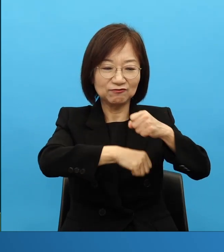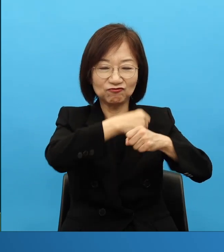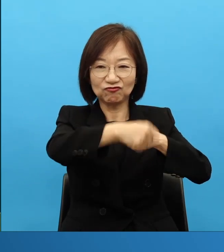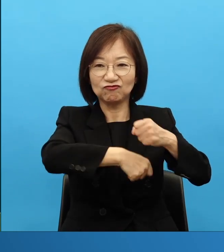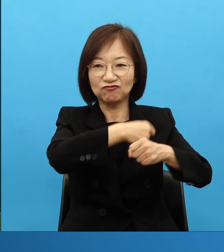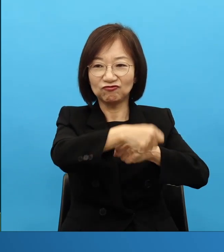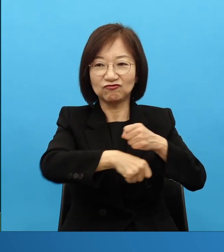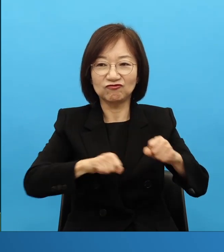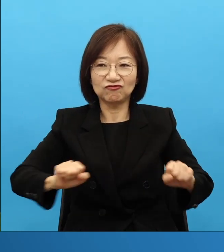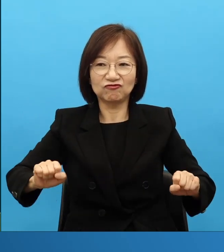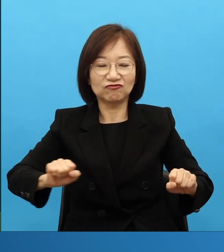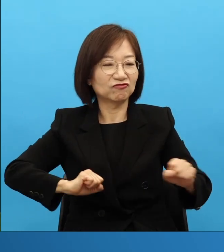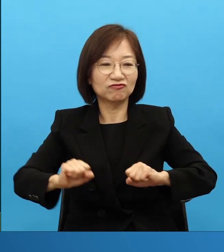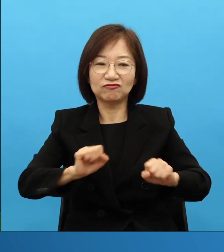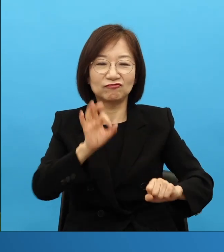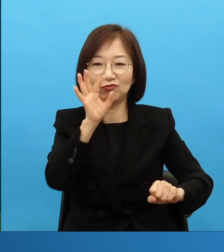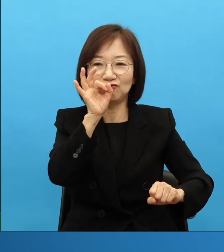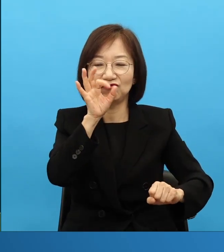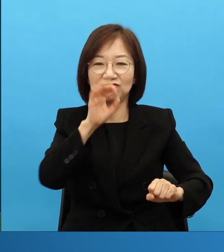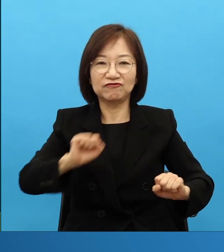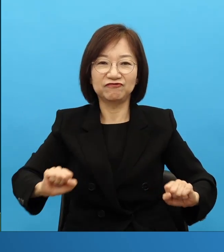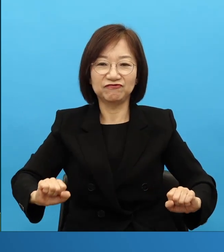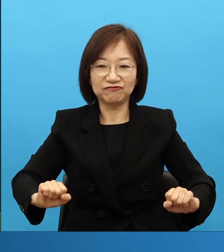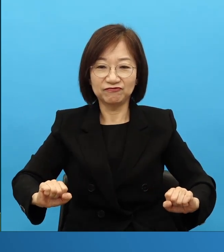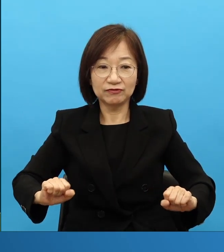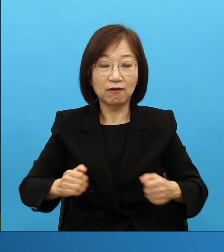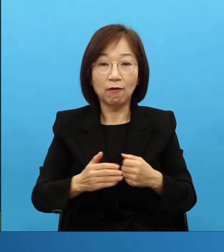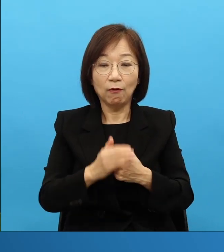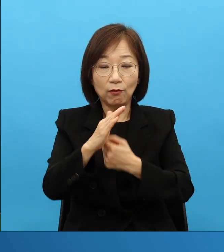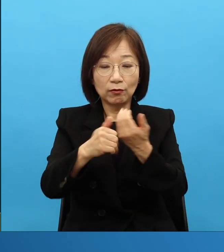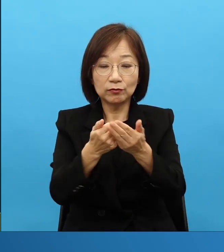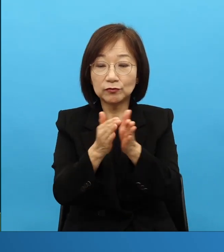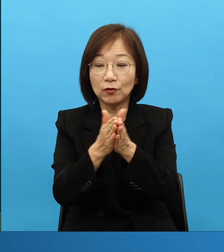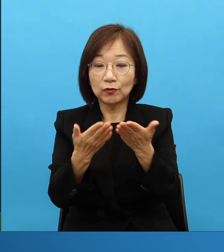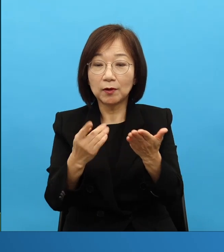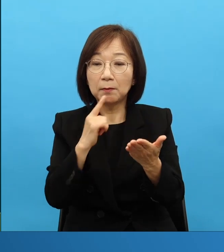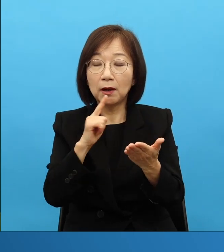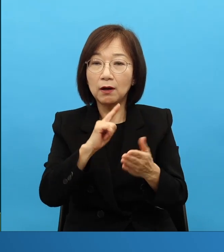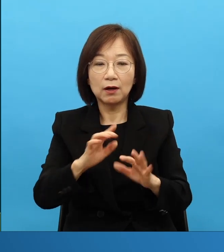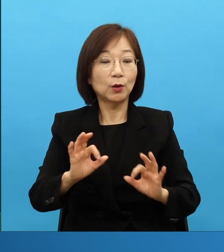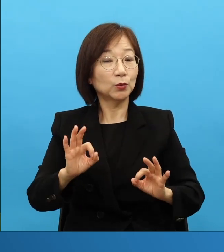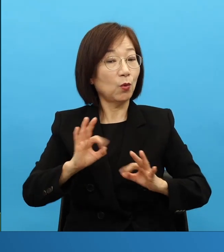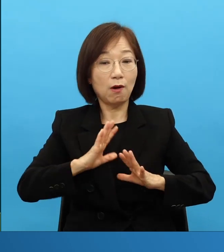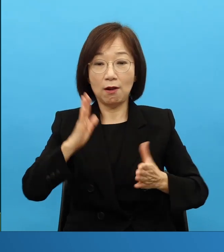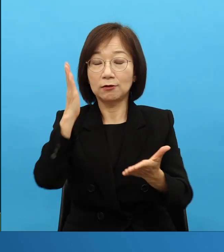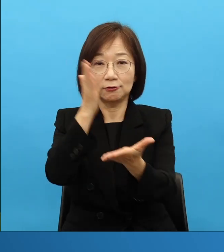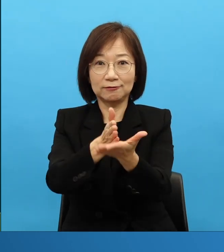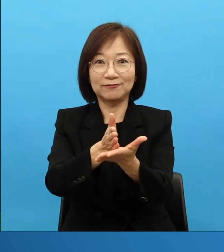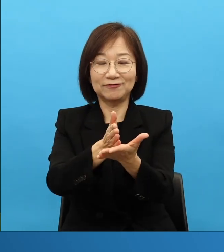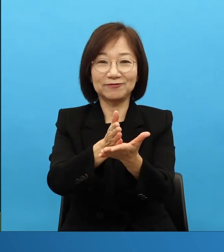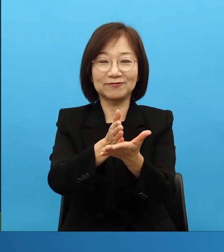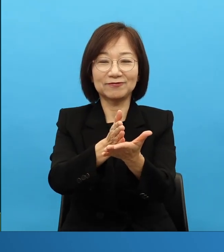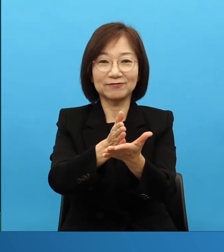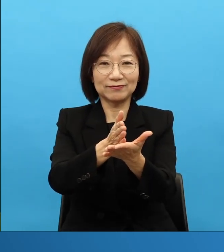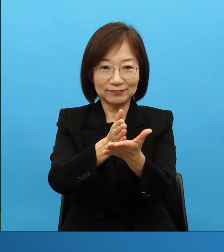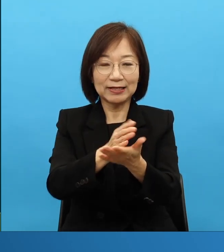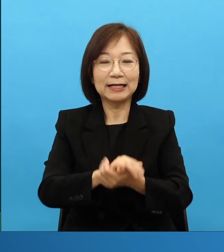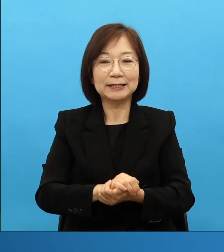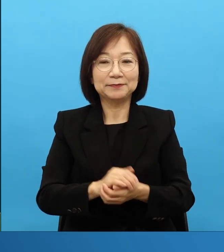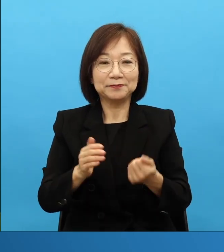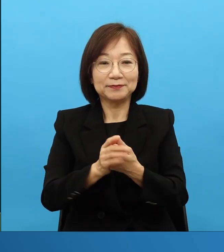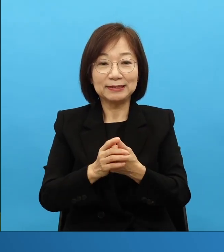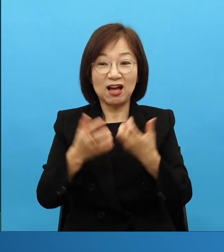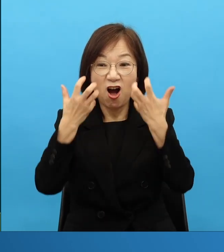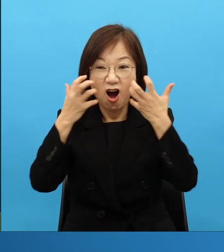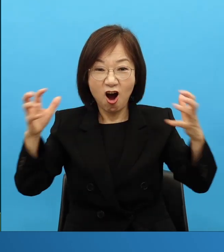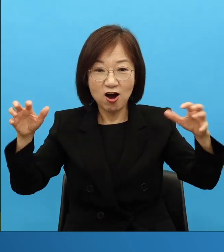feet of the lions were chained. 그래서 성경 놀라지 말라 그랬잖아요. And he said, do not be afraid. 이 통과한 겁니다. So he